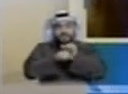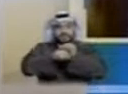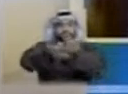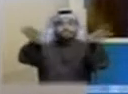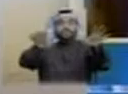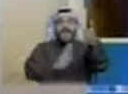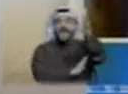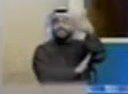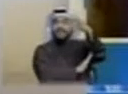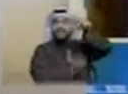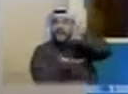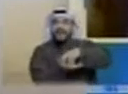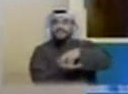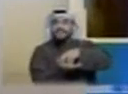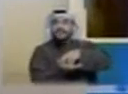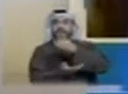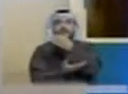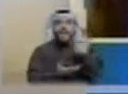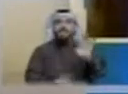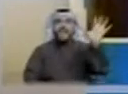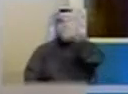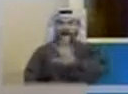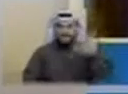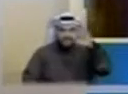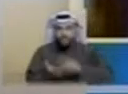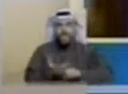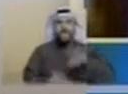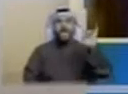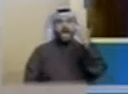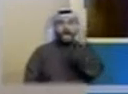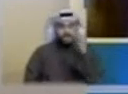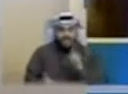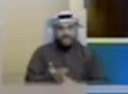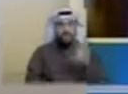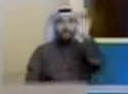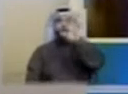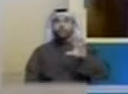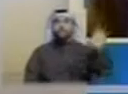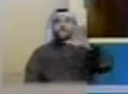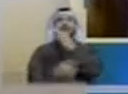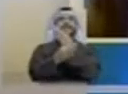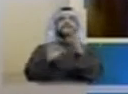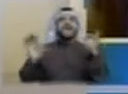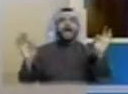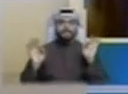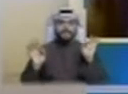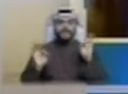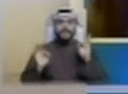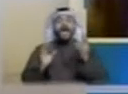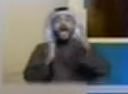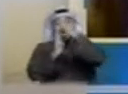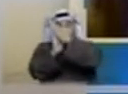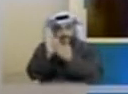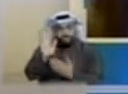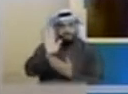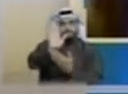هو السفارات الدول المعنية، سواء كانت آسيوية عربية أوروبية، كل السفارات بلا استثناء. وزودناها